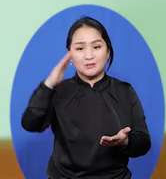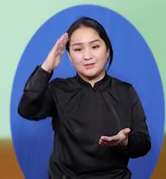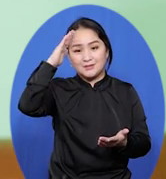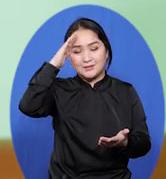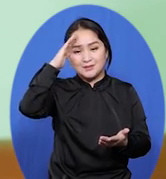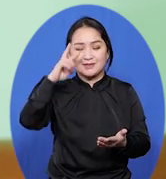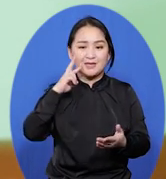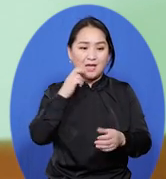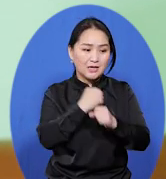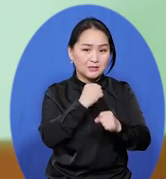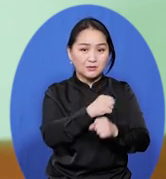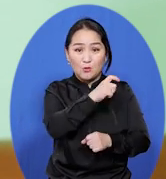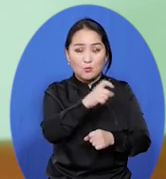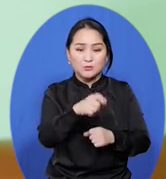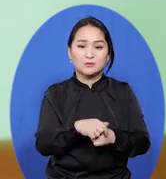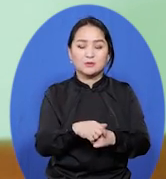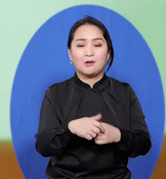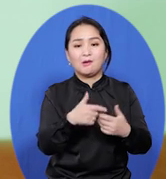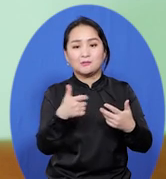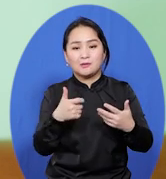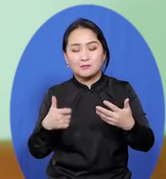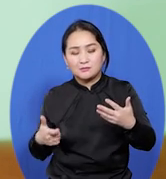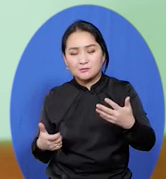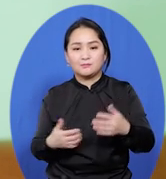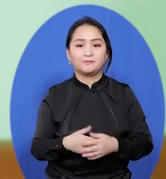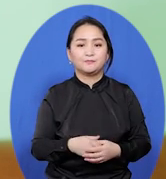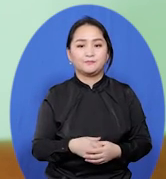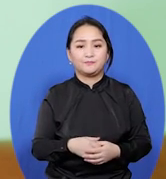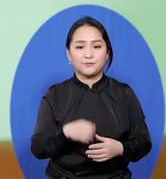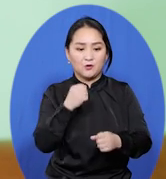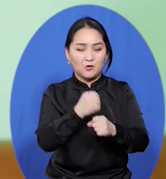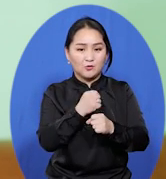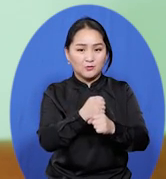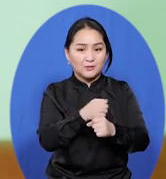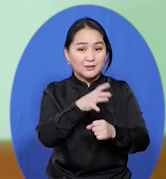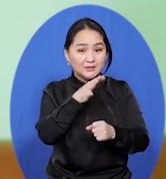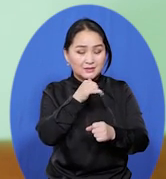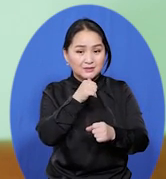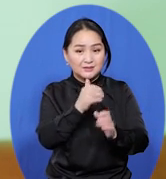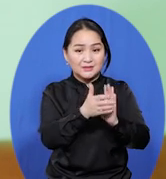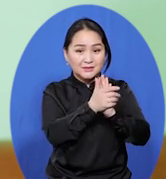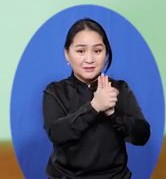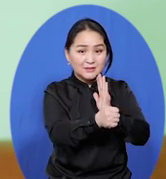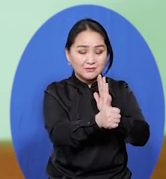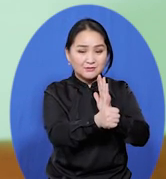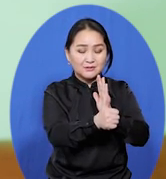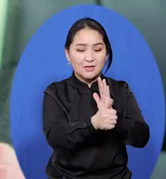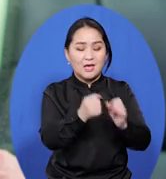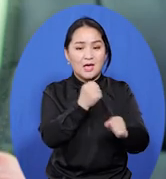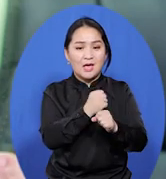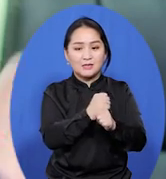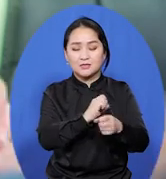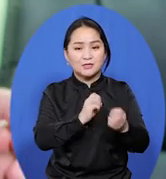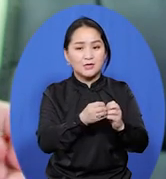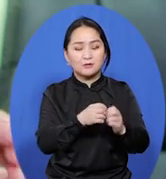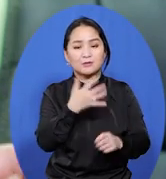Цэрэг тогтмол ажил хийж байгаа хүмүүс байна. Эднүүсээ хасаад ирэхлээр яг цаана хөдөлмөрийн насны хөдөлмөрийн чадвартай иргэн, ажил хөдөлмөр эхлээгүй